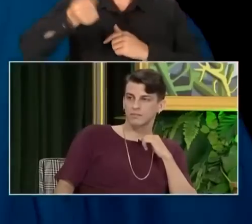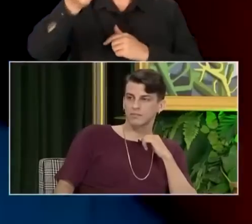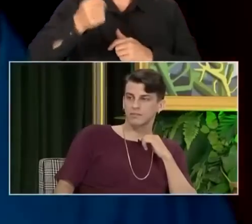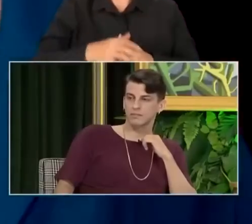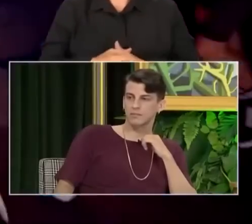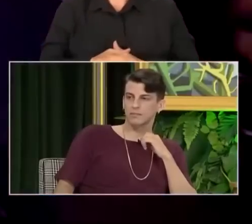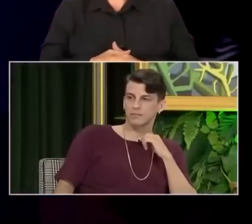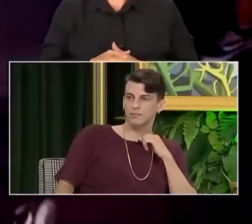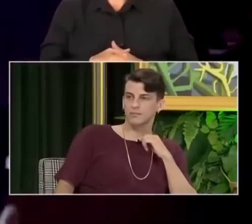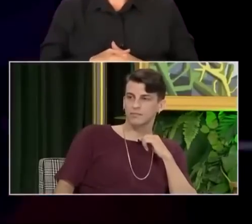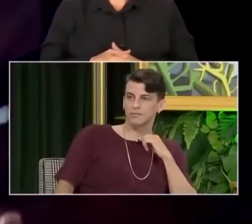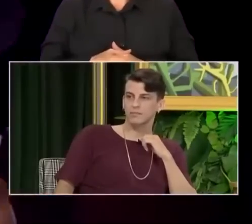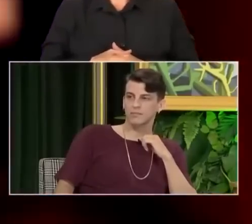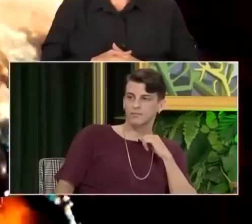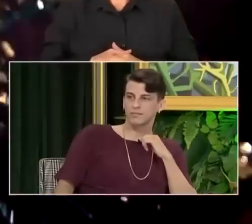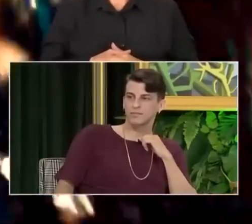al